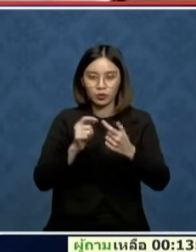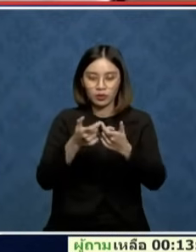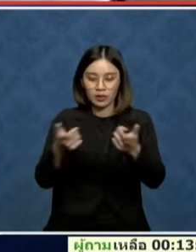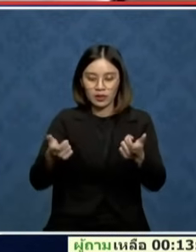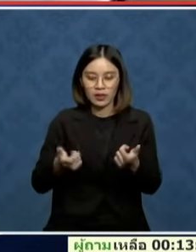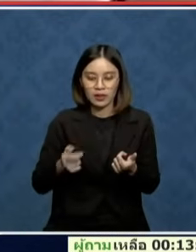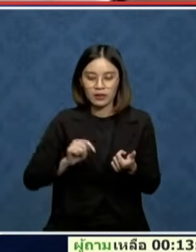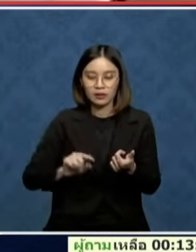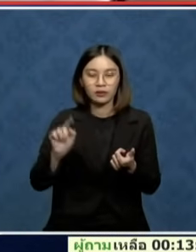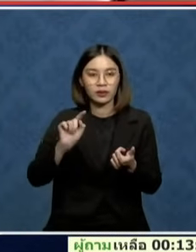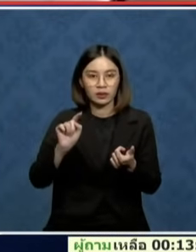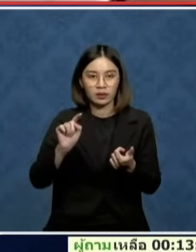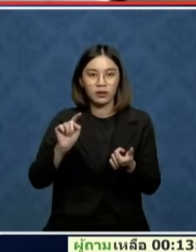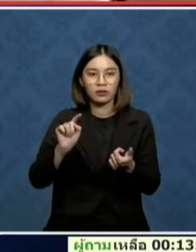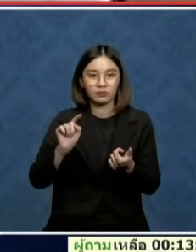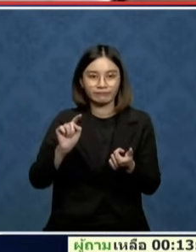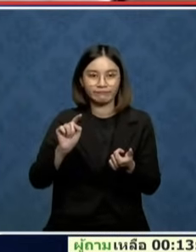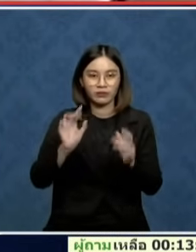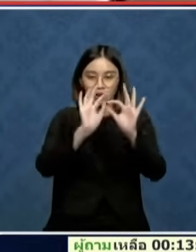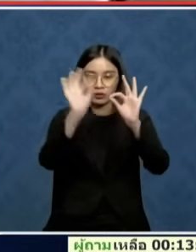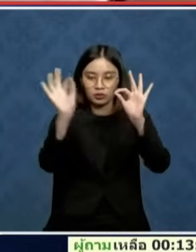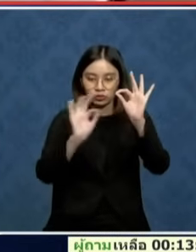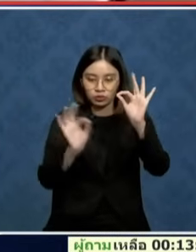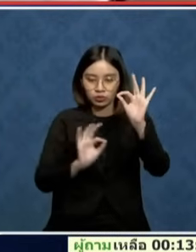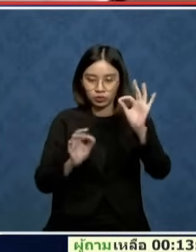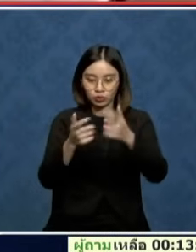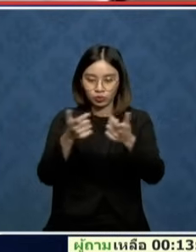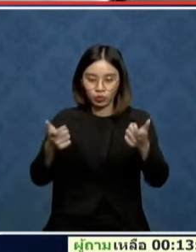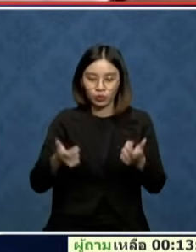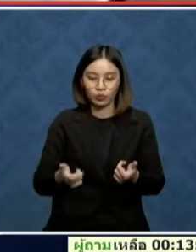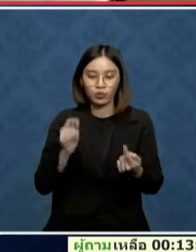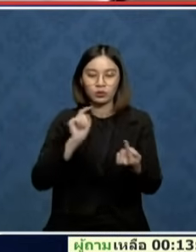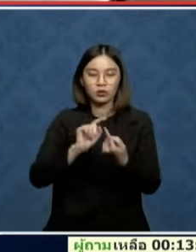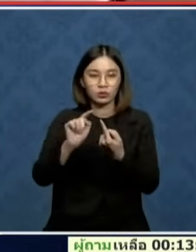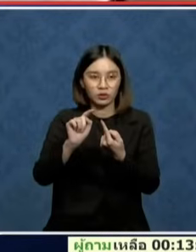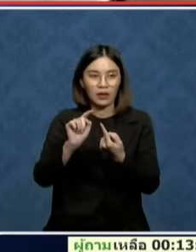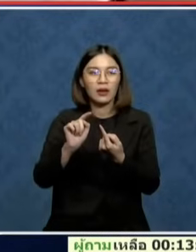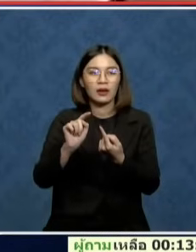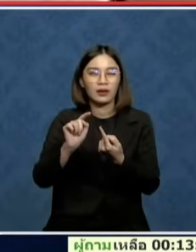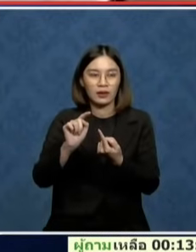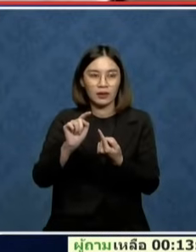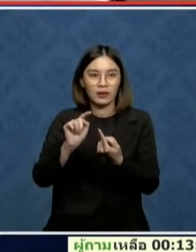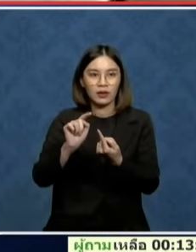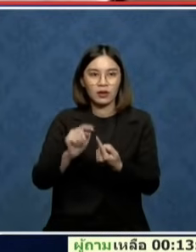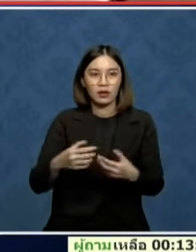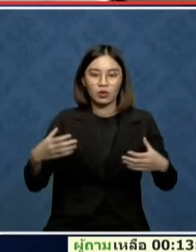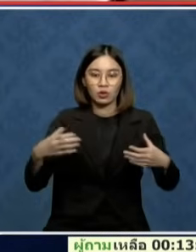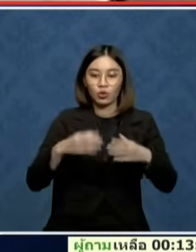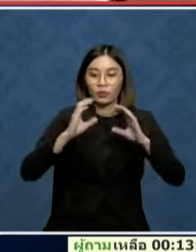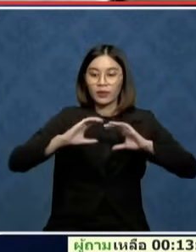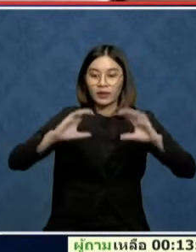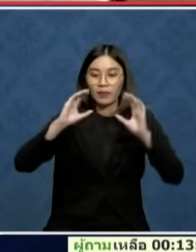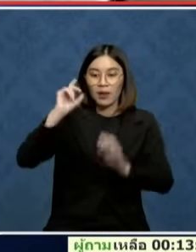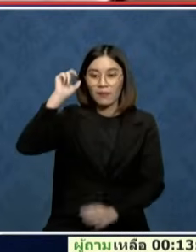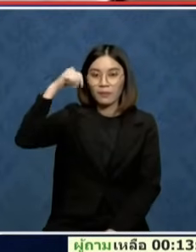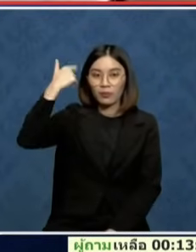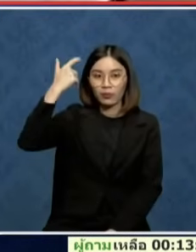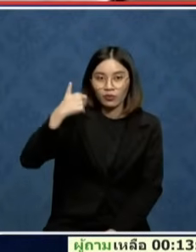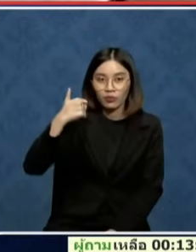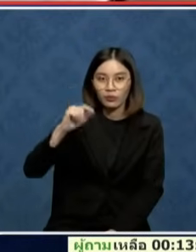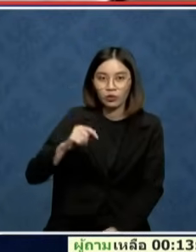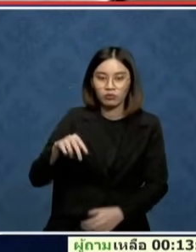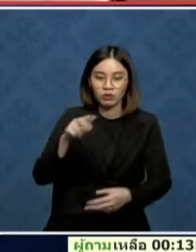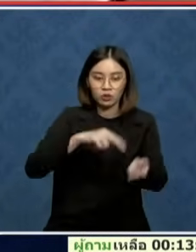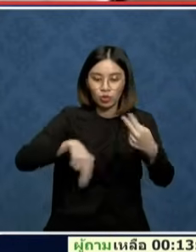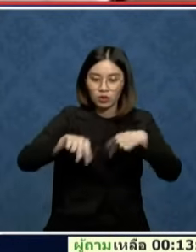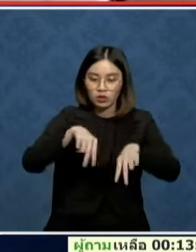บับดังกล่าวนะครับเราจะพบว่ารายงานนี้นะครับได้ชี้ให้เห็นว่ารัฐบาลเมียนมาได้มีการหลีกเลี่ยงการตรวจ